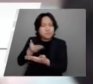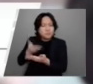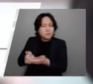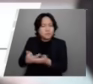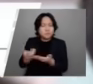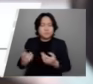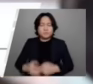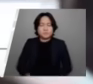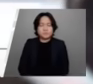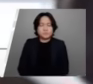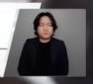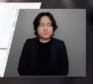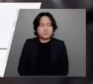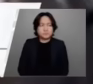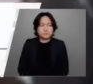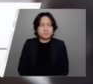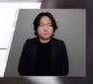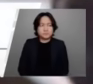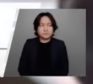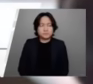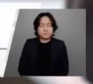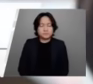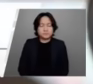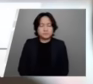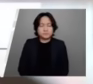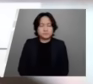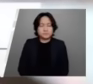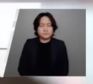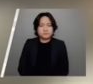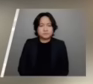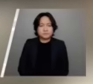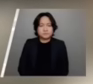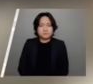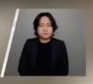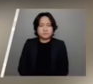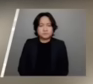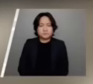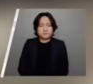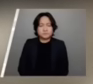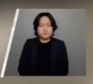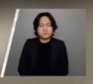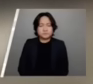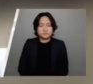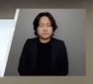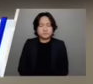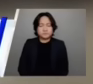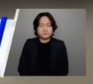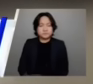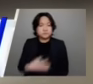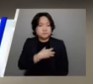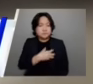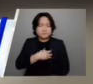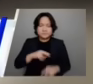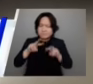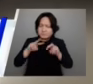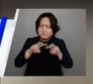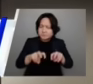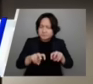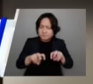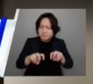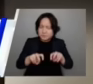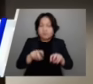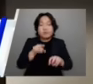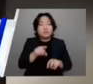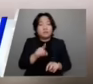Murag suod na gaya pa tagaari na ko ang tumusugat ako. Base sa investigasyon ng pulisya, umutang ng 400 pesos